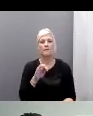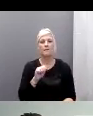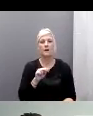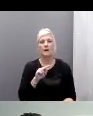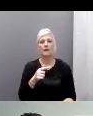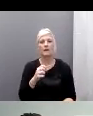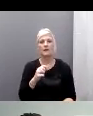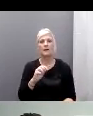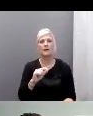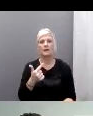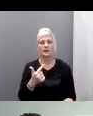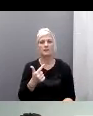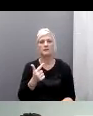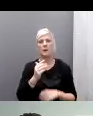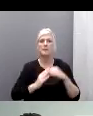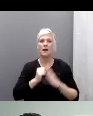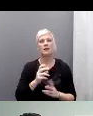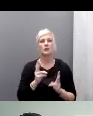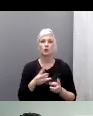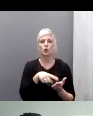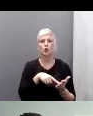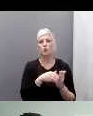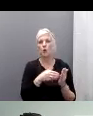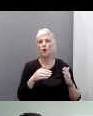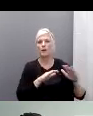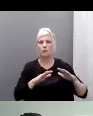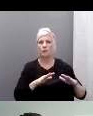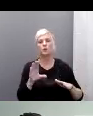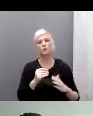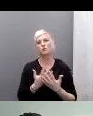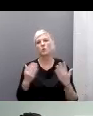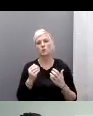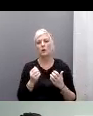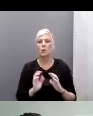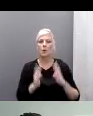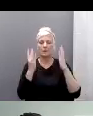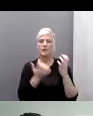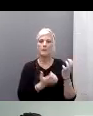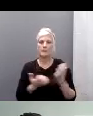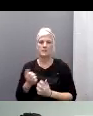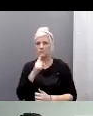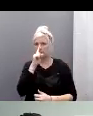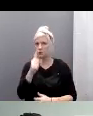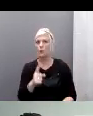den typen av vård, att man upplever just brist på förståelse.